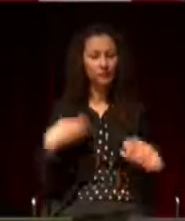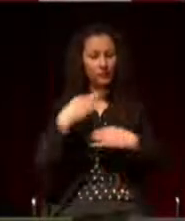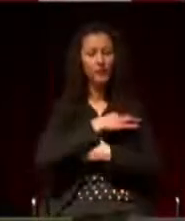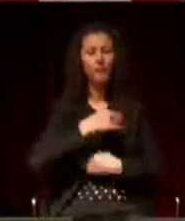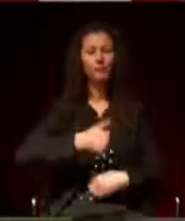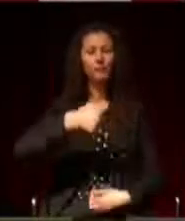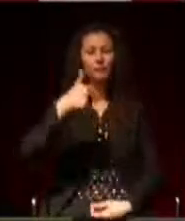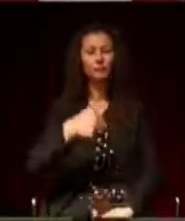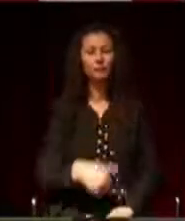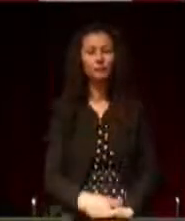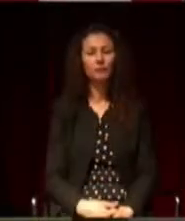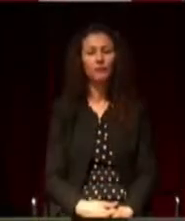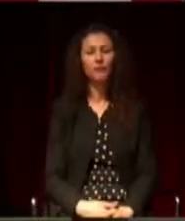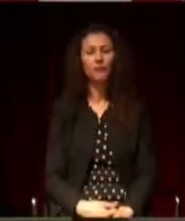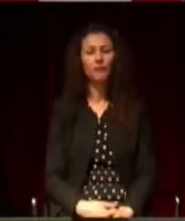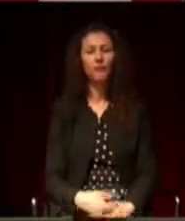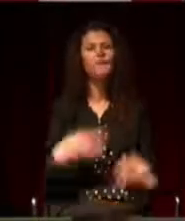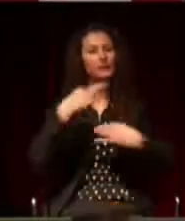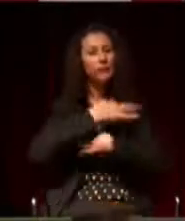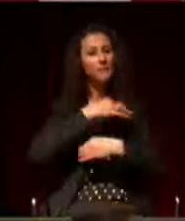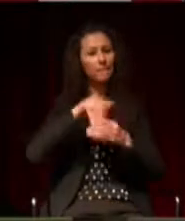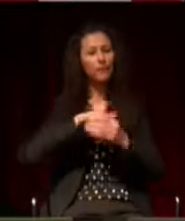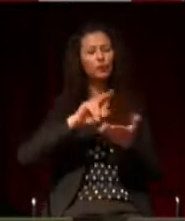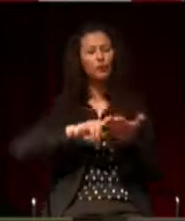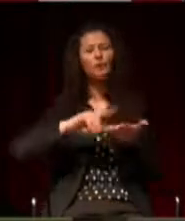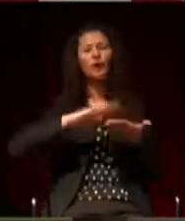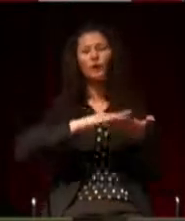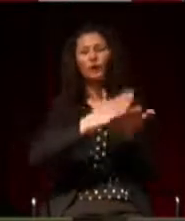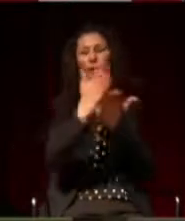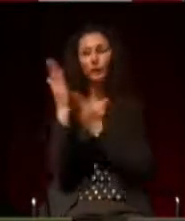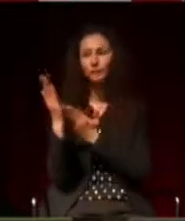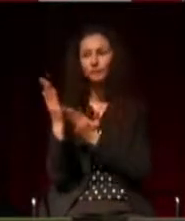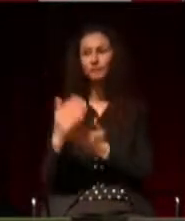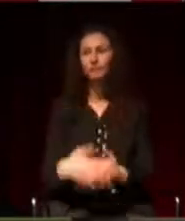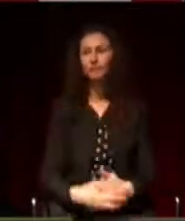Sayın Başkanım, Sayın Meclis Üyesi arkadaşlarım,